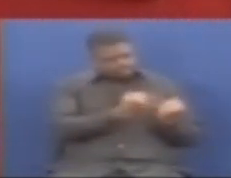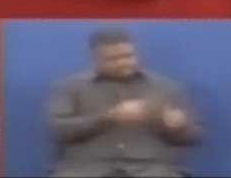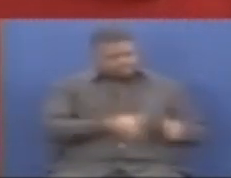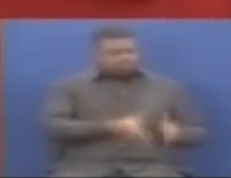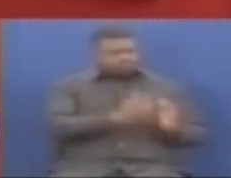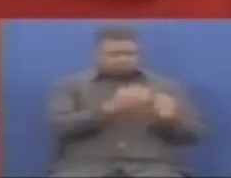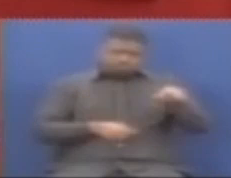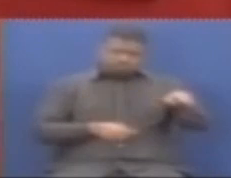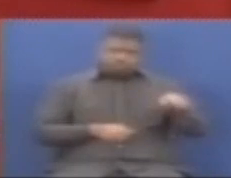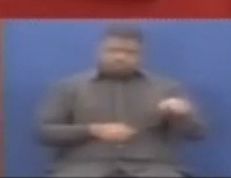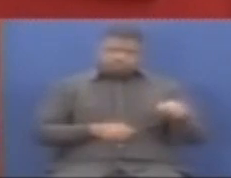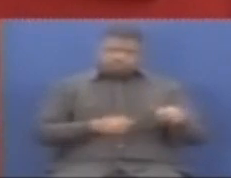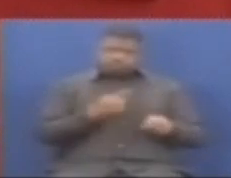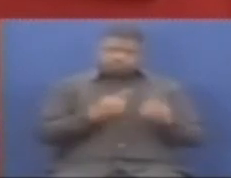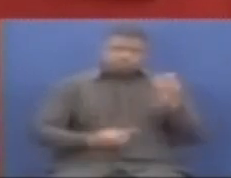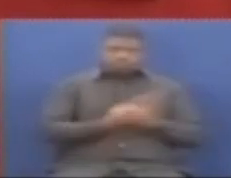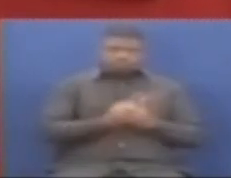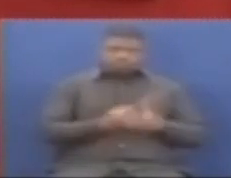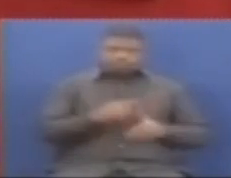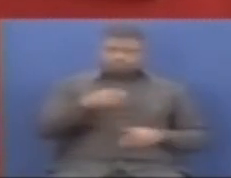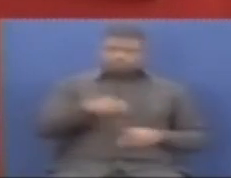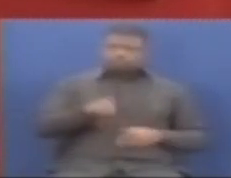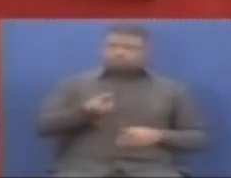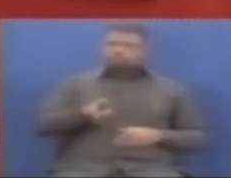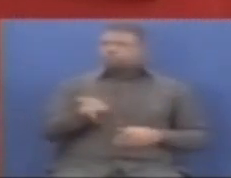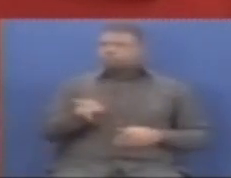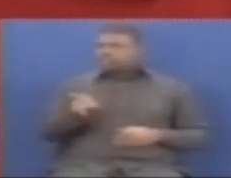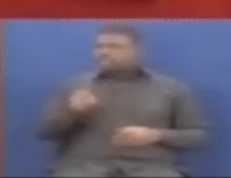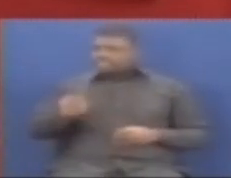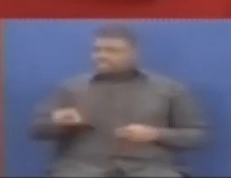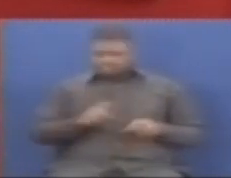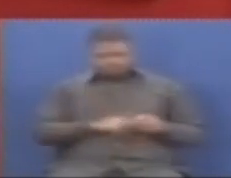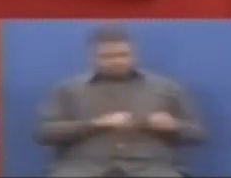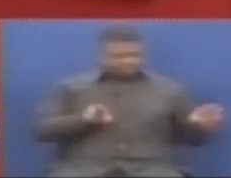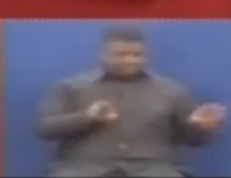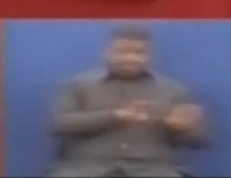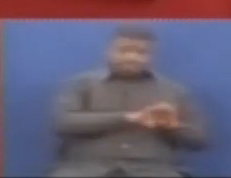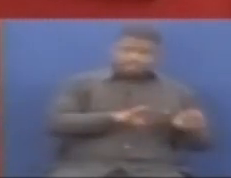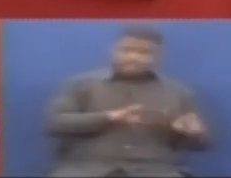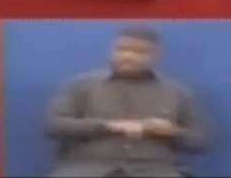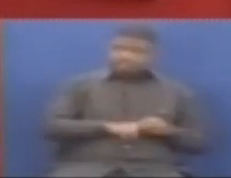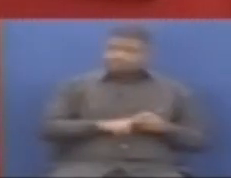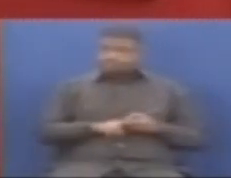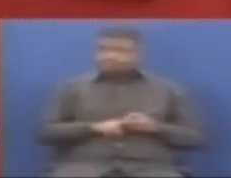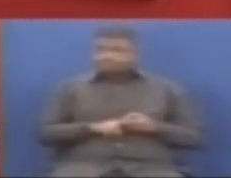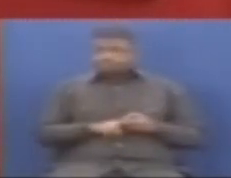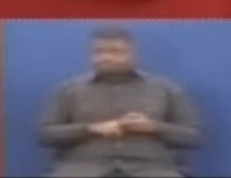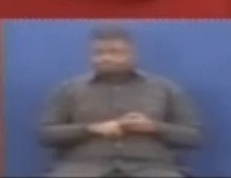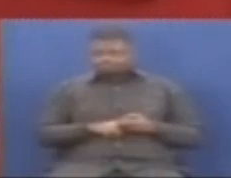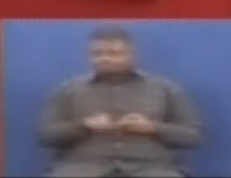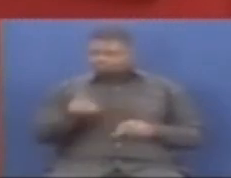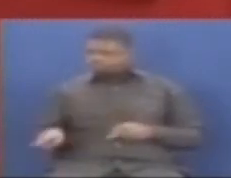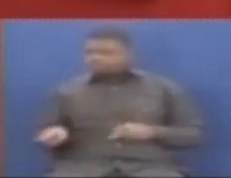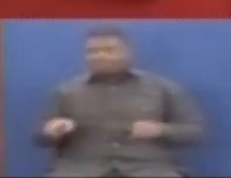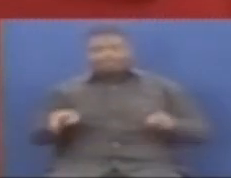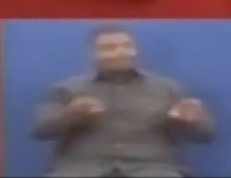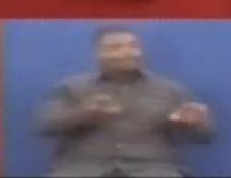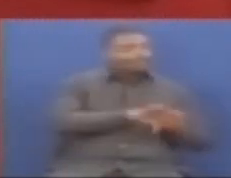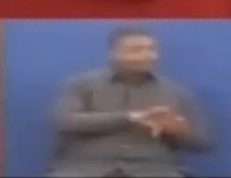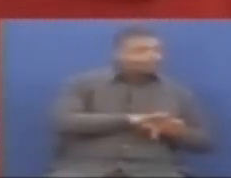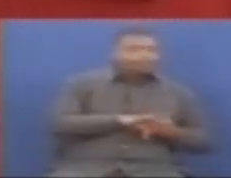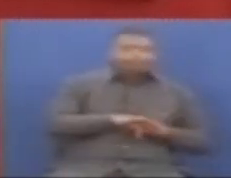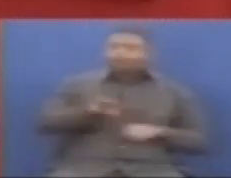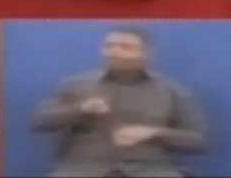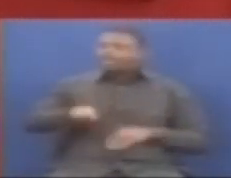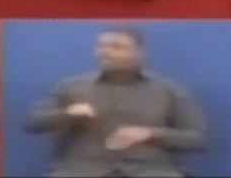la mheshimiwa mbunge, ndio maana nilianza kwa kumpongeza ili sasa upande wa TANROADS kuweza kusaidia barabara hii muhimu. Na barabara ya kilomita